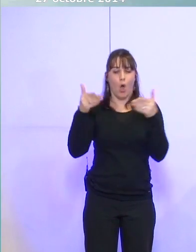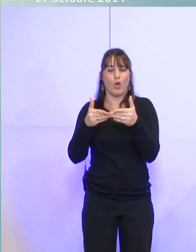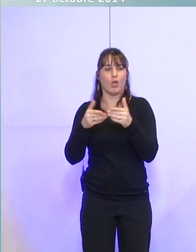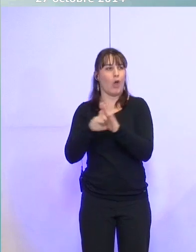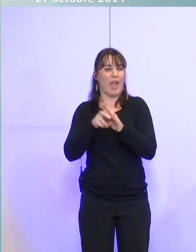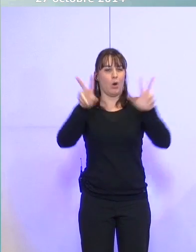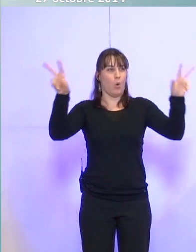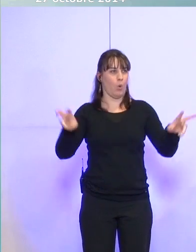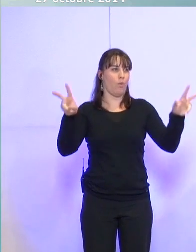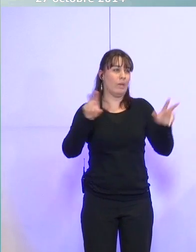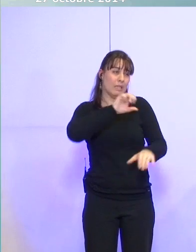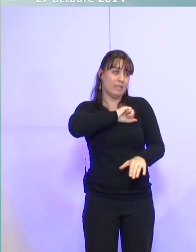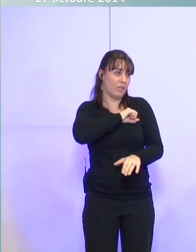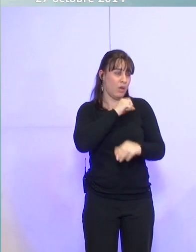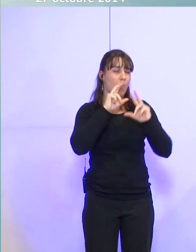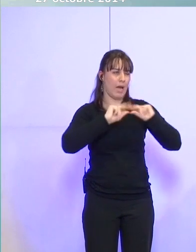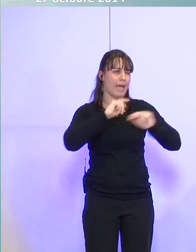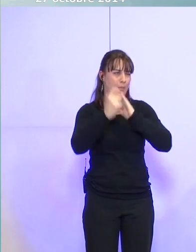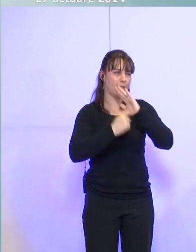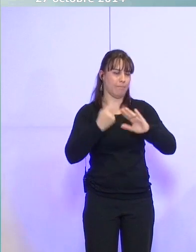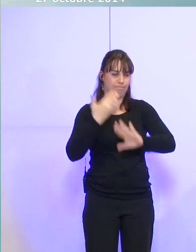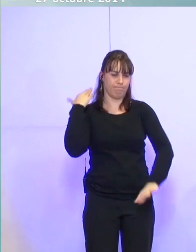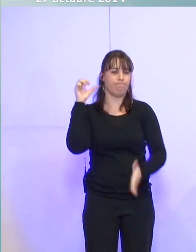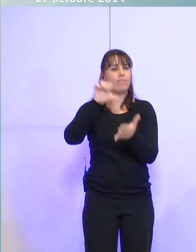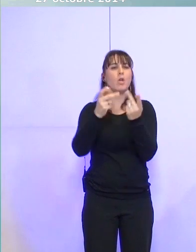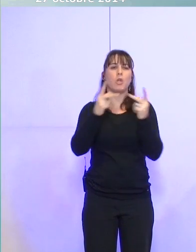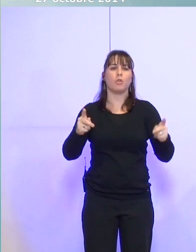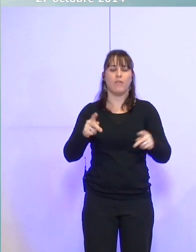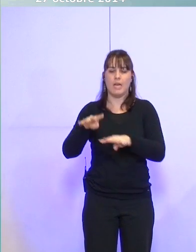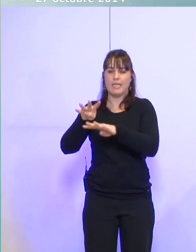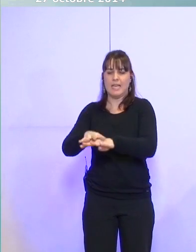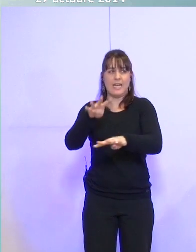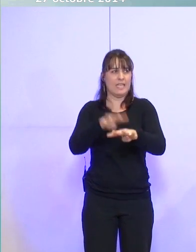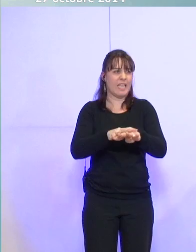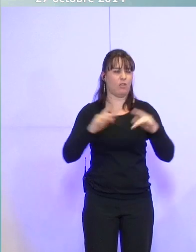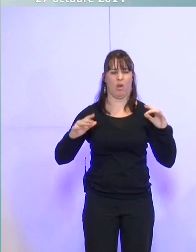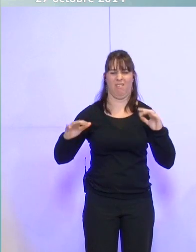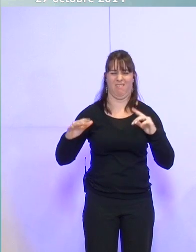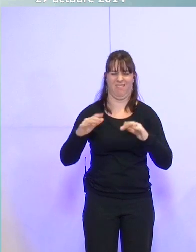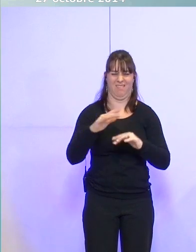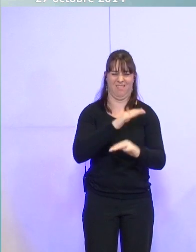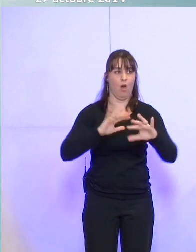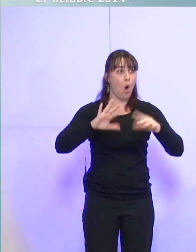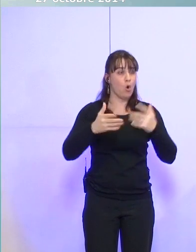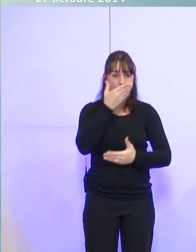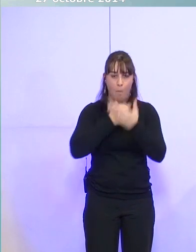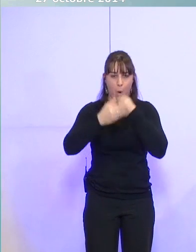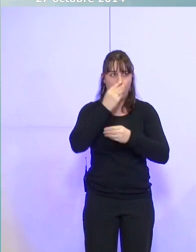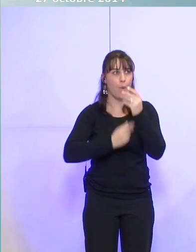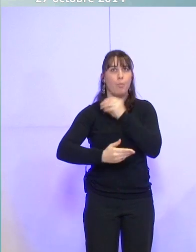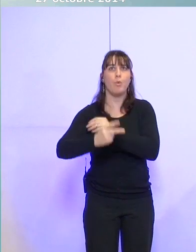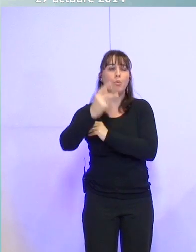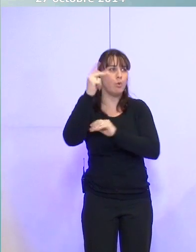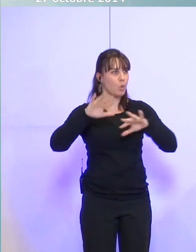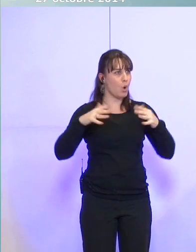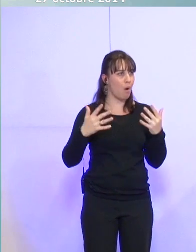en redire les grandes lignes. Comment le centre-ville, secteur par définition le plus dense de Grenoble, peut-il s'embellir de nouveaux espaces verts